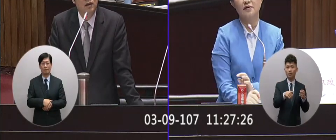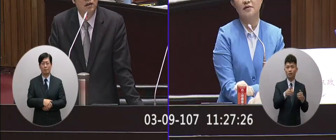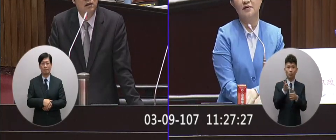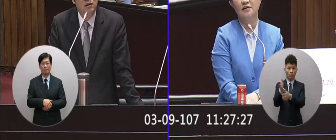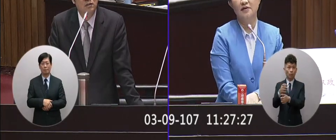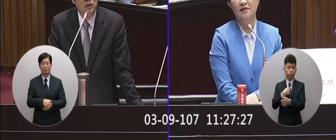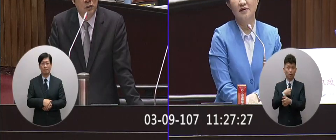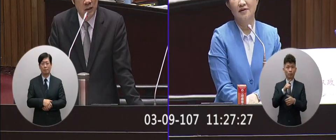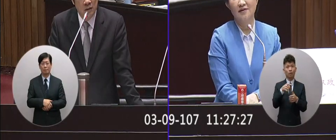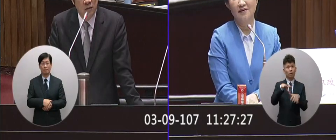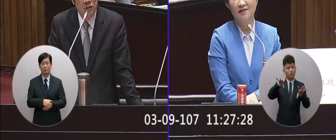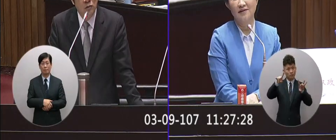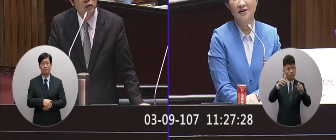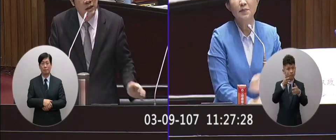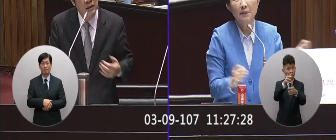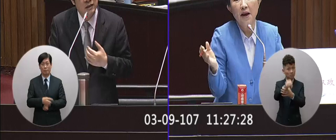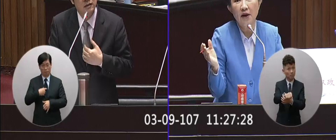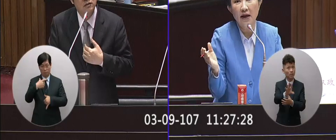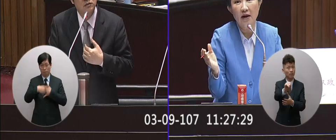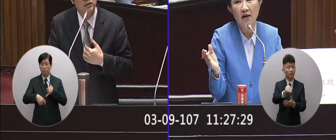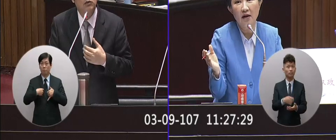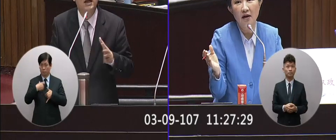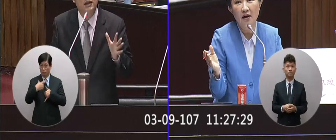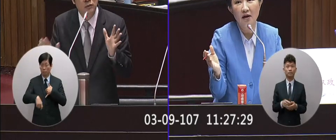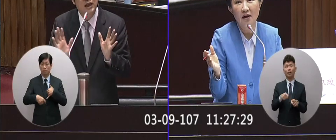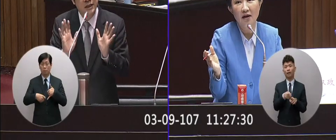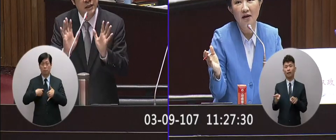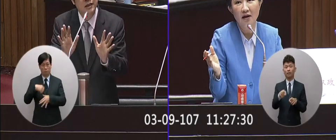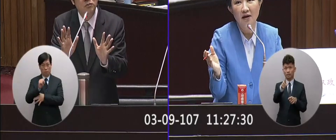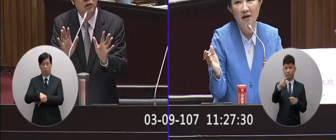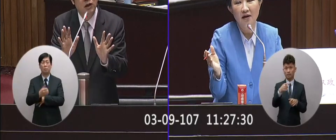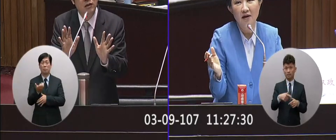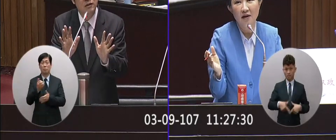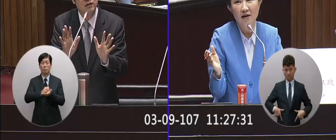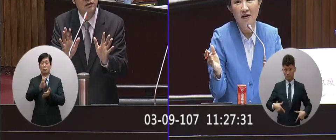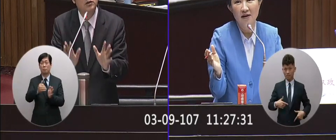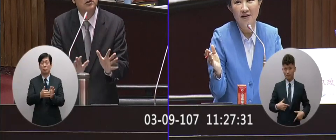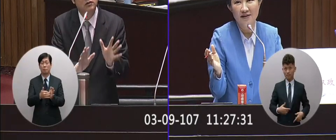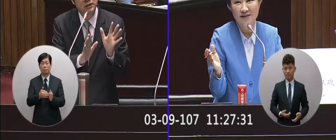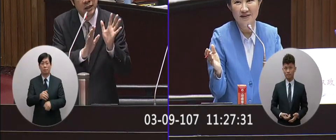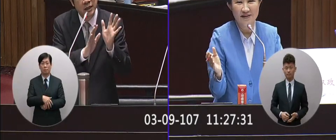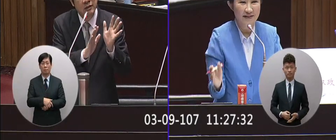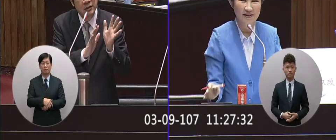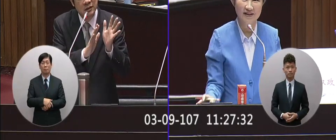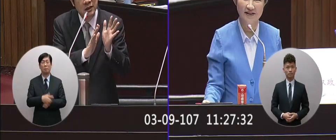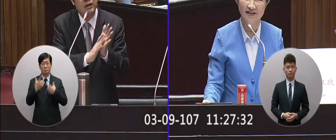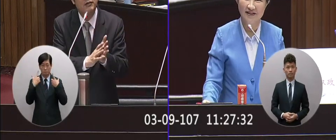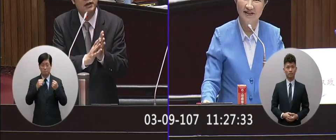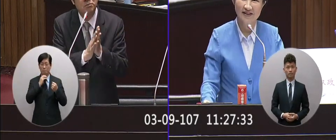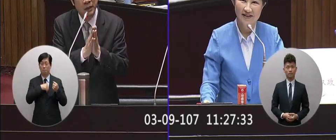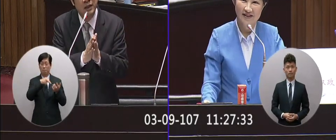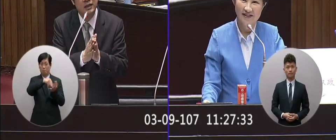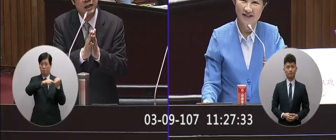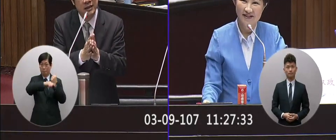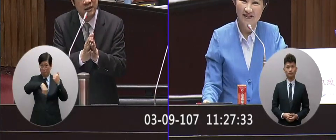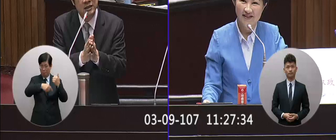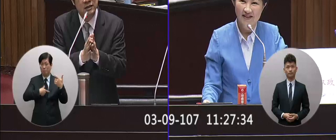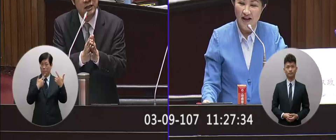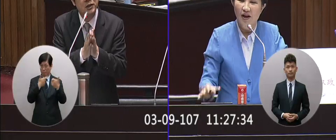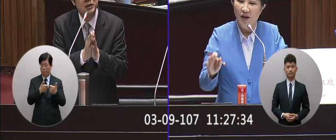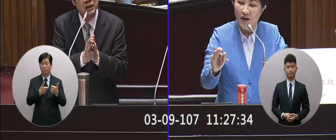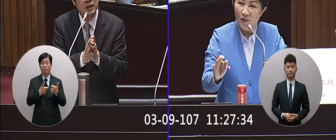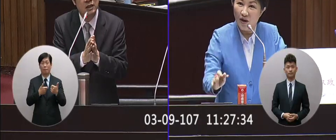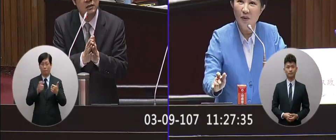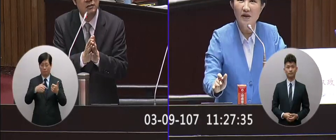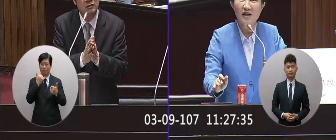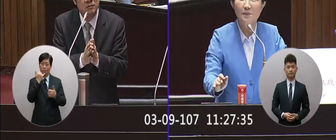不？ 我个人， 不要谈， 不，我个人我刚刚已经跟你报告了，就是说这个要跟立法院配合来执